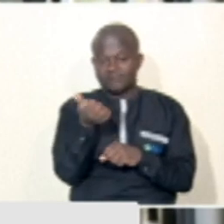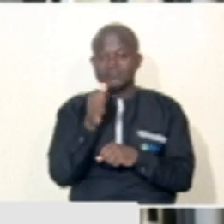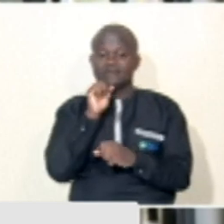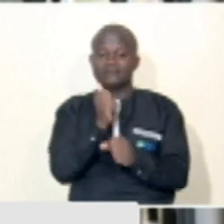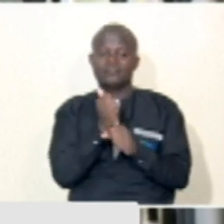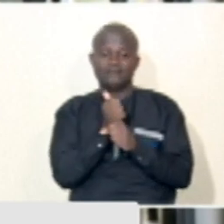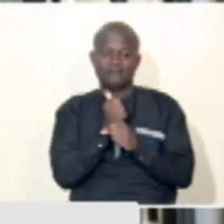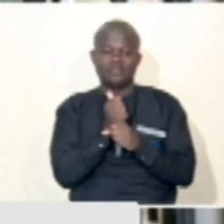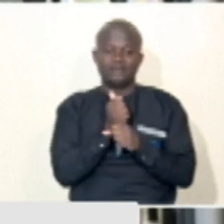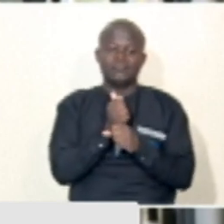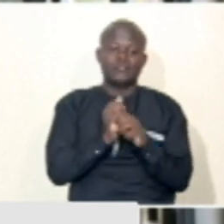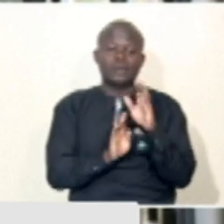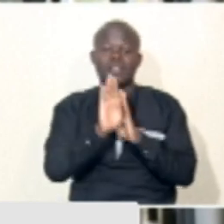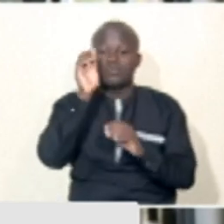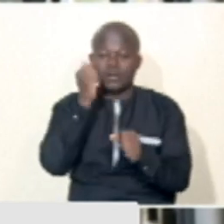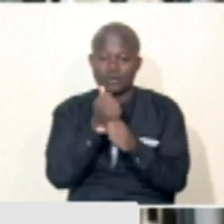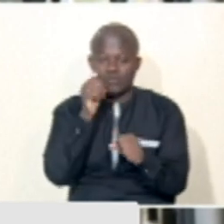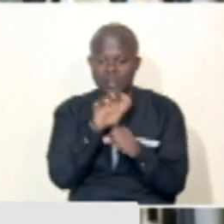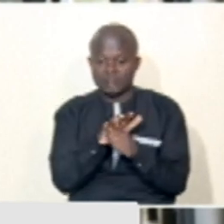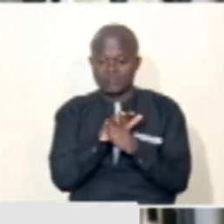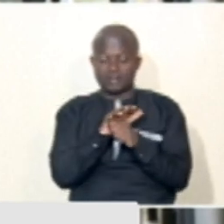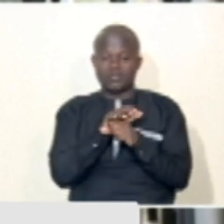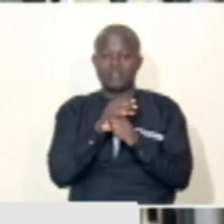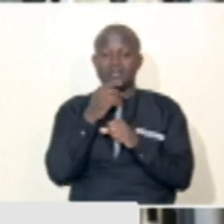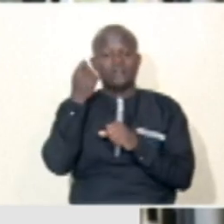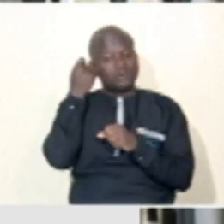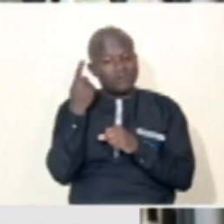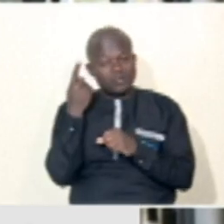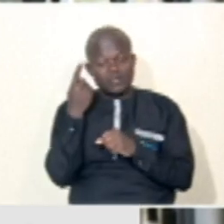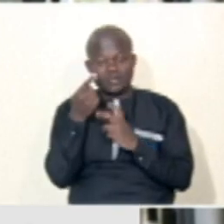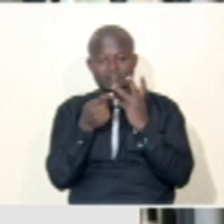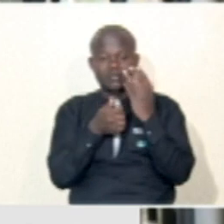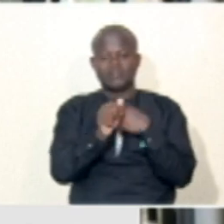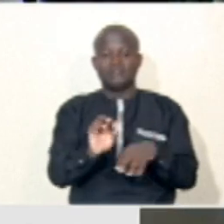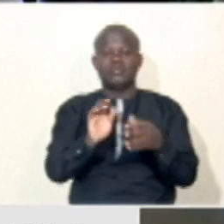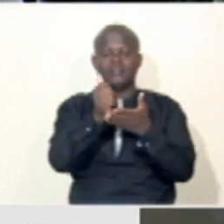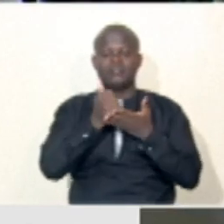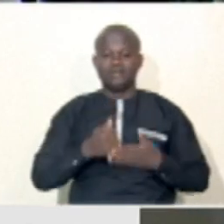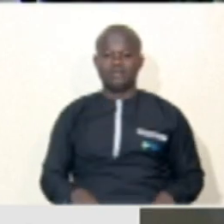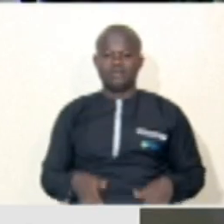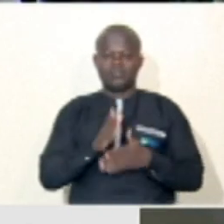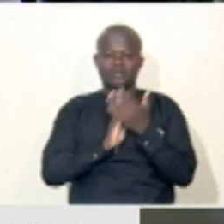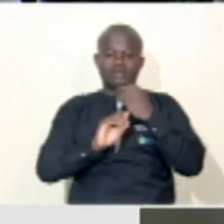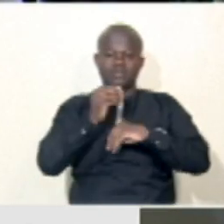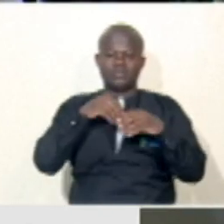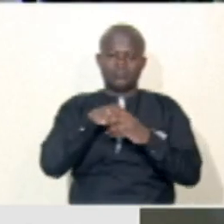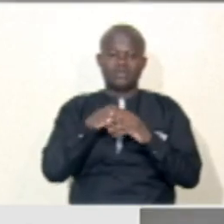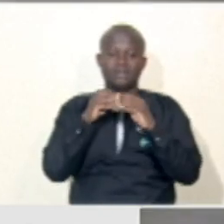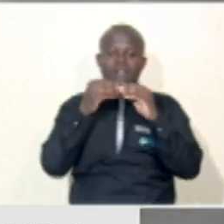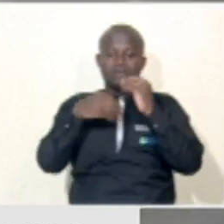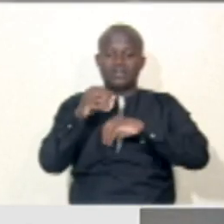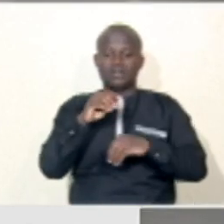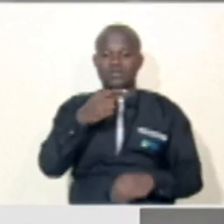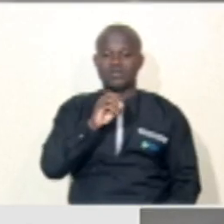ntibakora. Gutera imbere ni ugukora cyane, rero nicyo kintu numva cyadufasha. Bamwe mu bacururiza mu isoko rya Goyiko